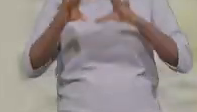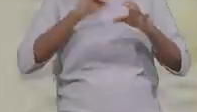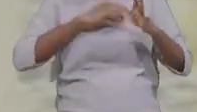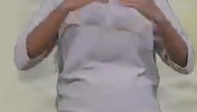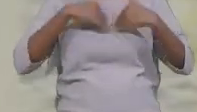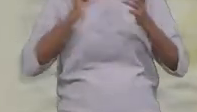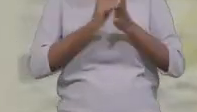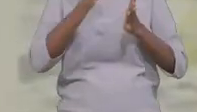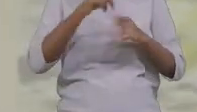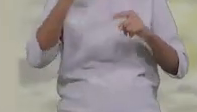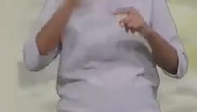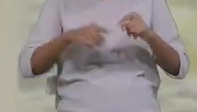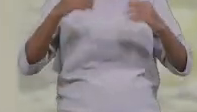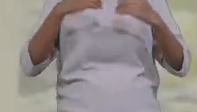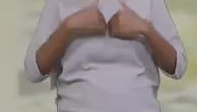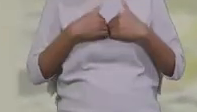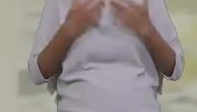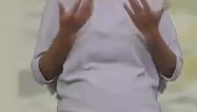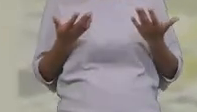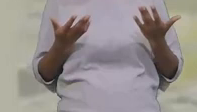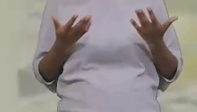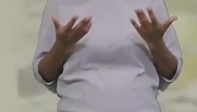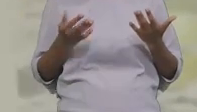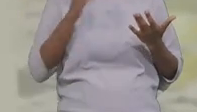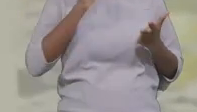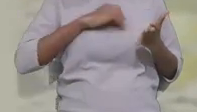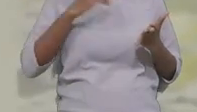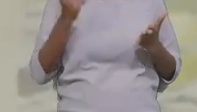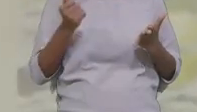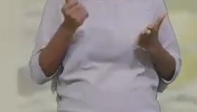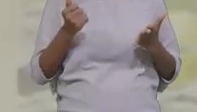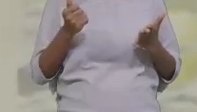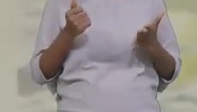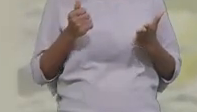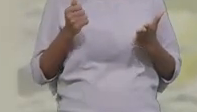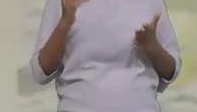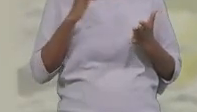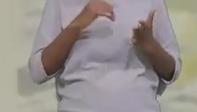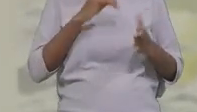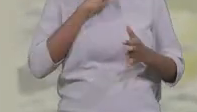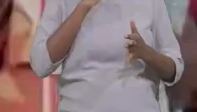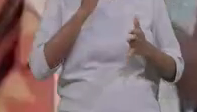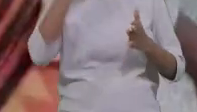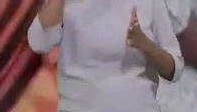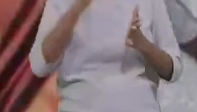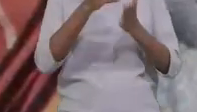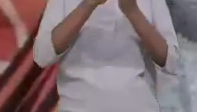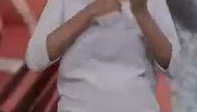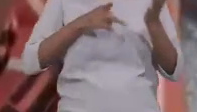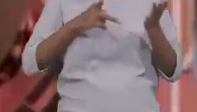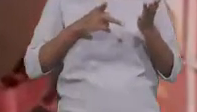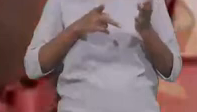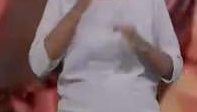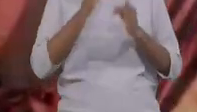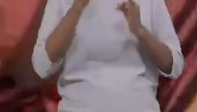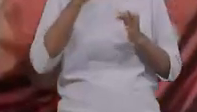Qu'est-ce que j'ai que toi tu ne peux pas avoir? Est-ce que je suis un favori? Est-ce que Dieu est